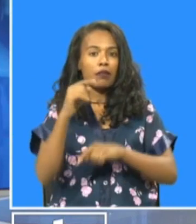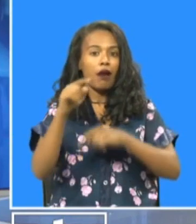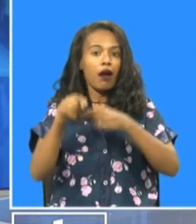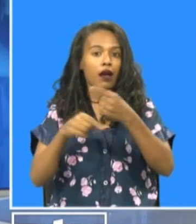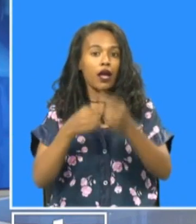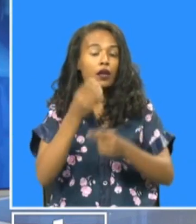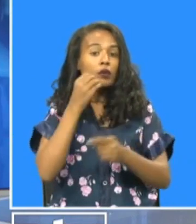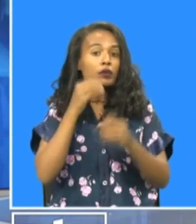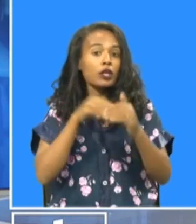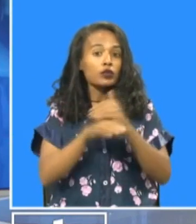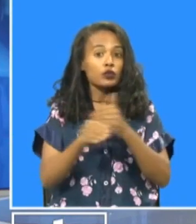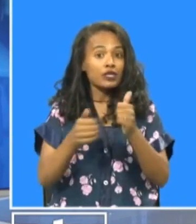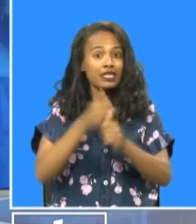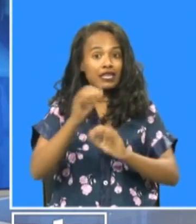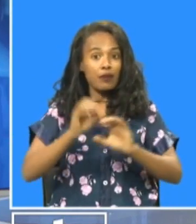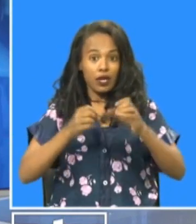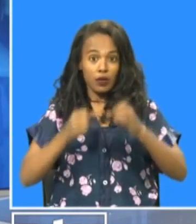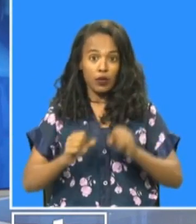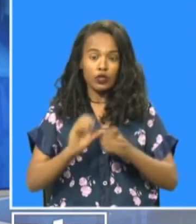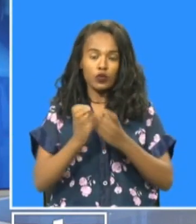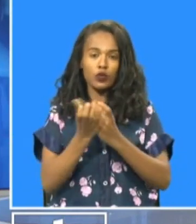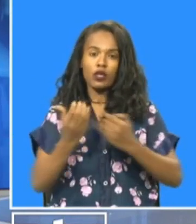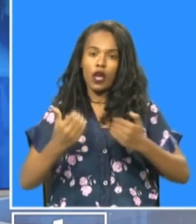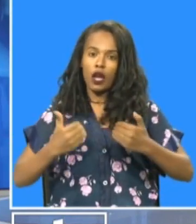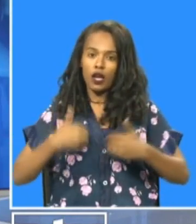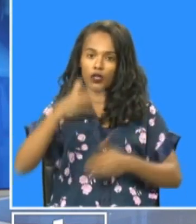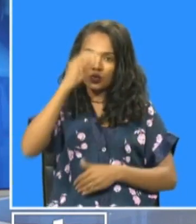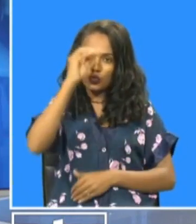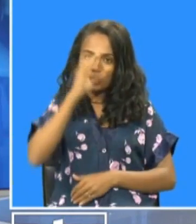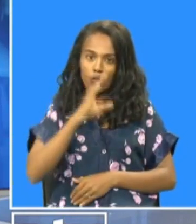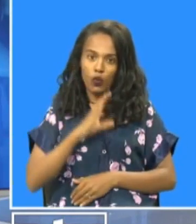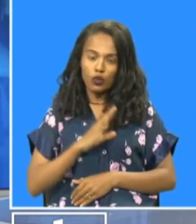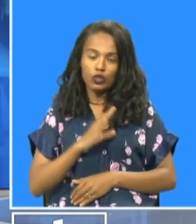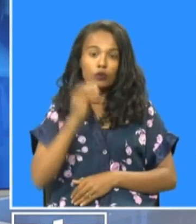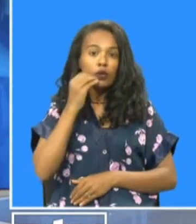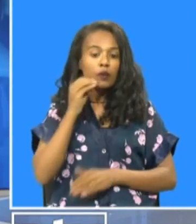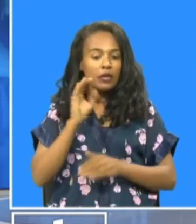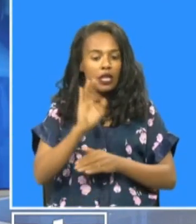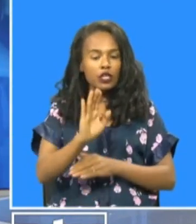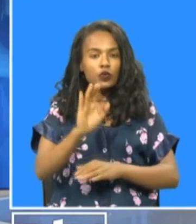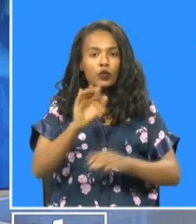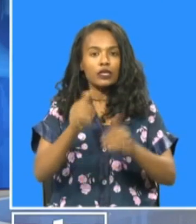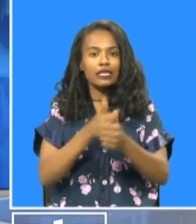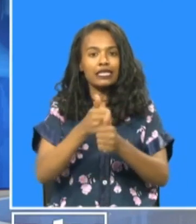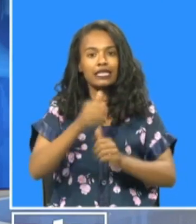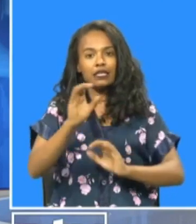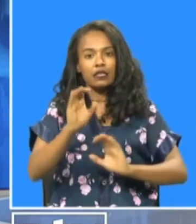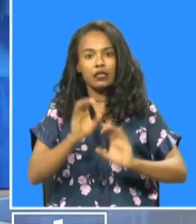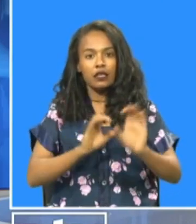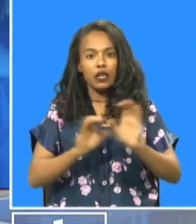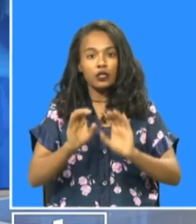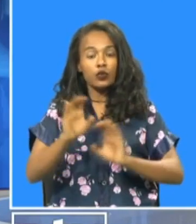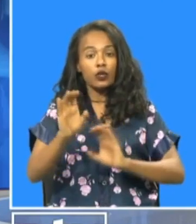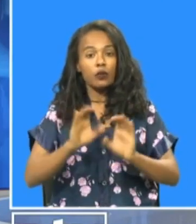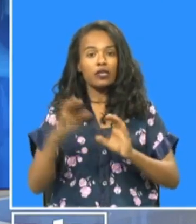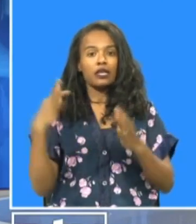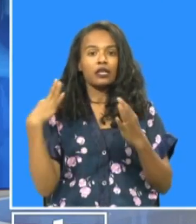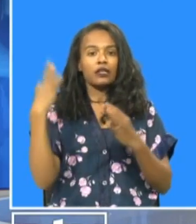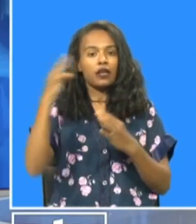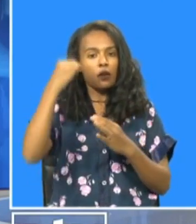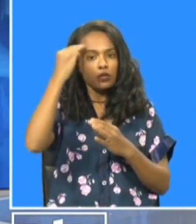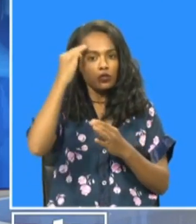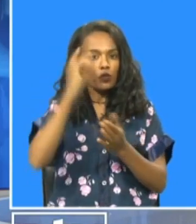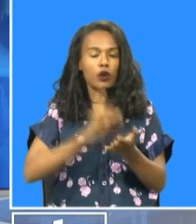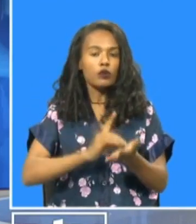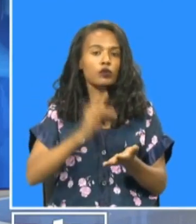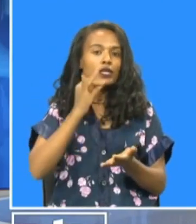አካሄድ በቤታቸው ክትትል ለማድረግ የሚያስችል ሁኔታ ያላቸውን ሰዎች በቤታቸው ክትትል እንዲደረግላቸው እንደሚደረግ የጤና ሚኒስትሯ ዶክተር